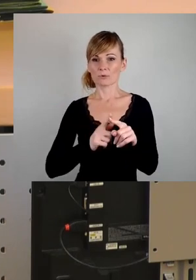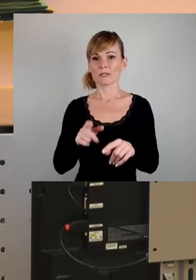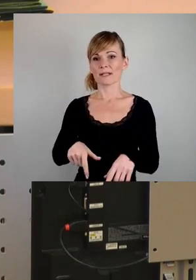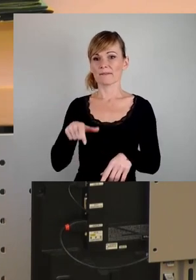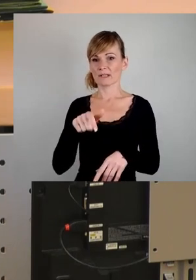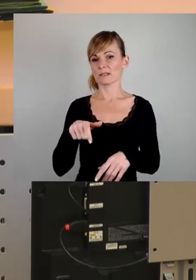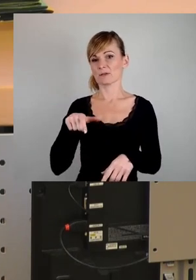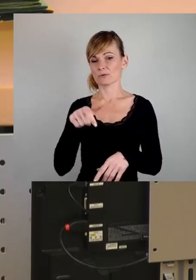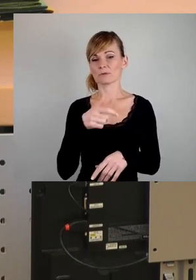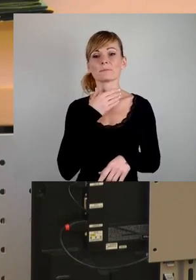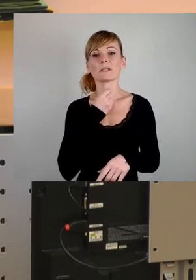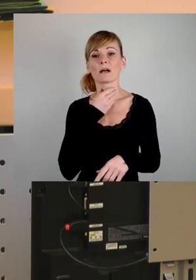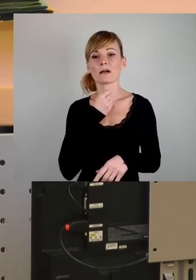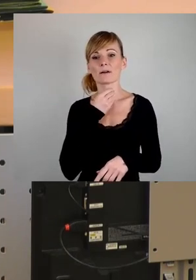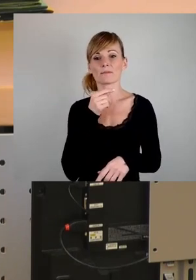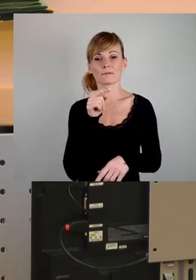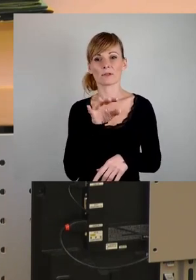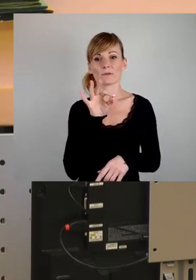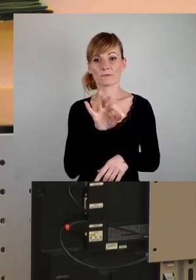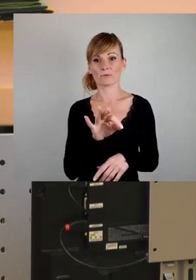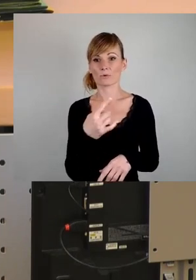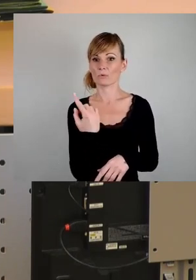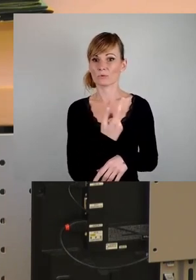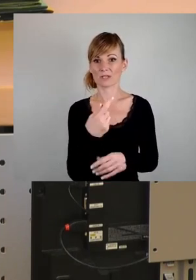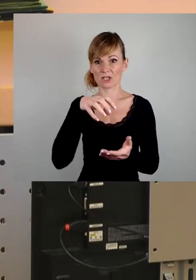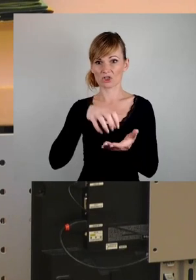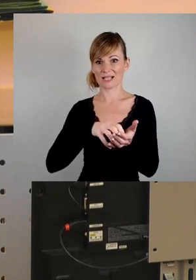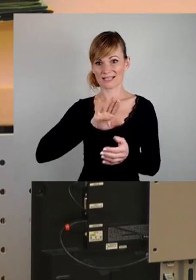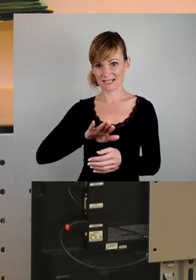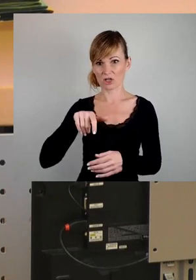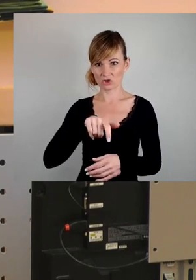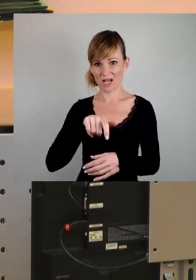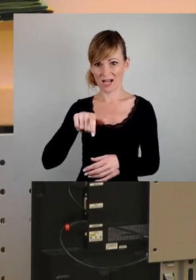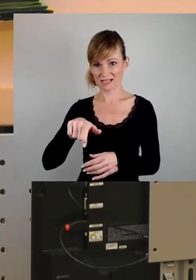bei den vorhandenen Straßen in unserer Stadt beträgt aktuell